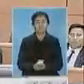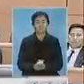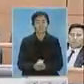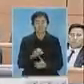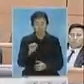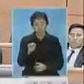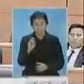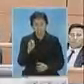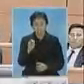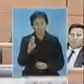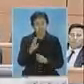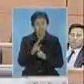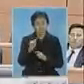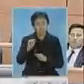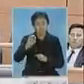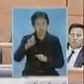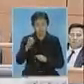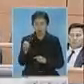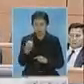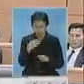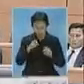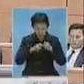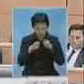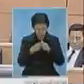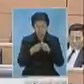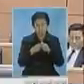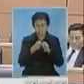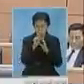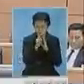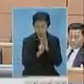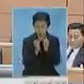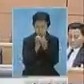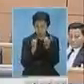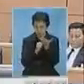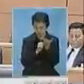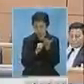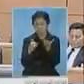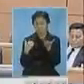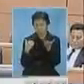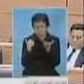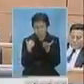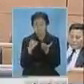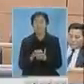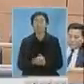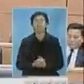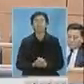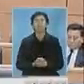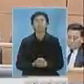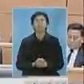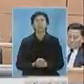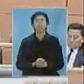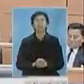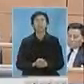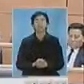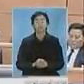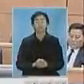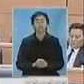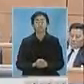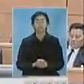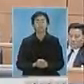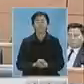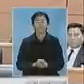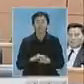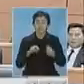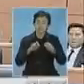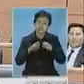สมบัติบอกว่าต้องแก้บางมาตราบางประเด็นแล้วก็กลายเป็น